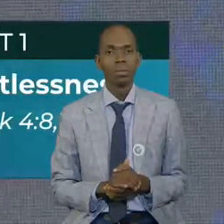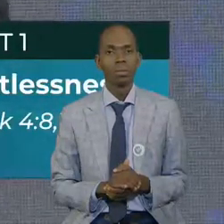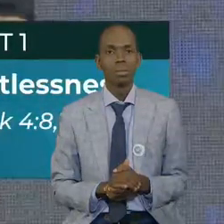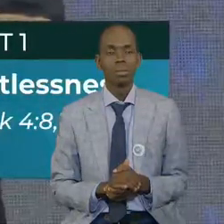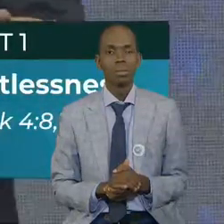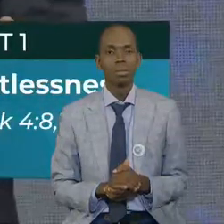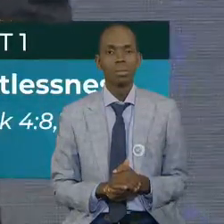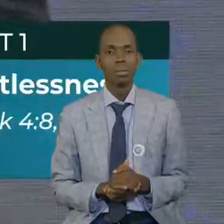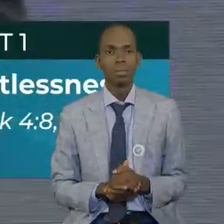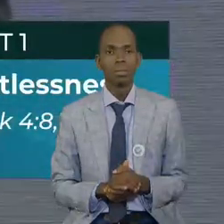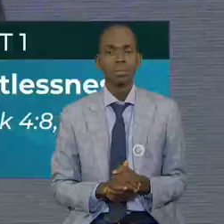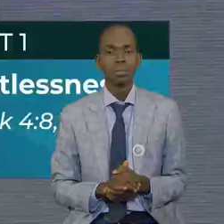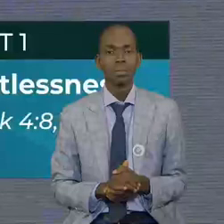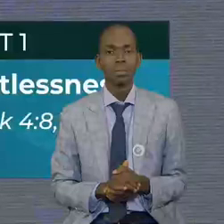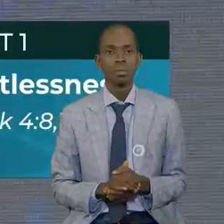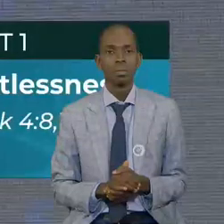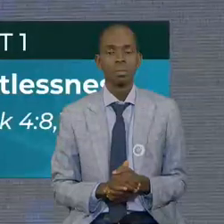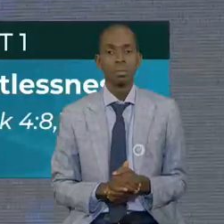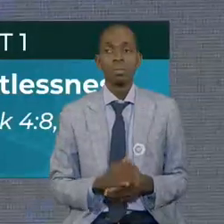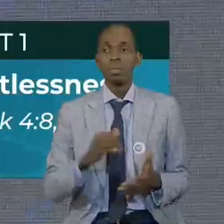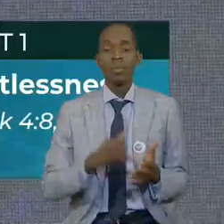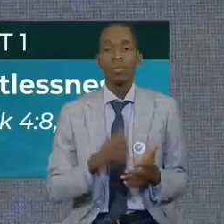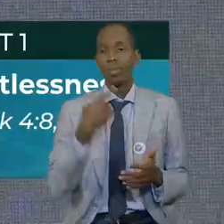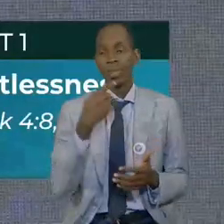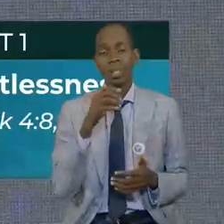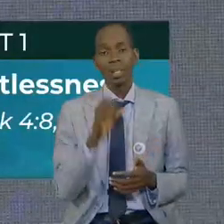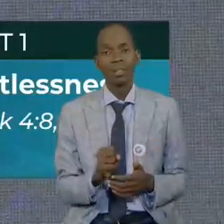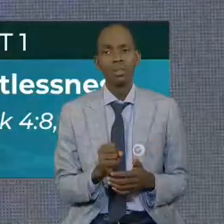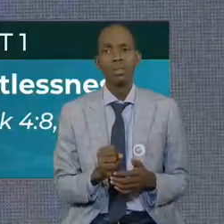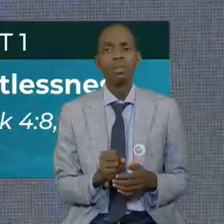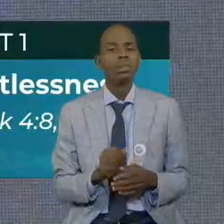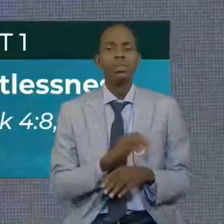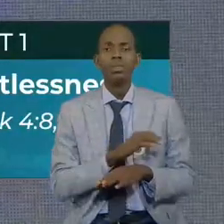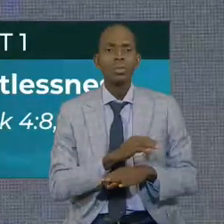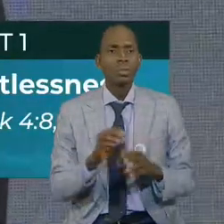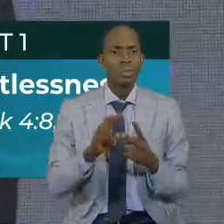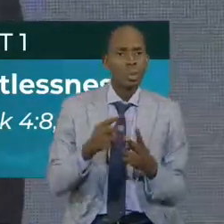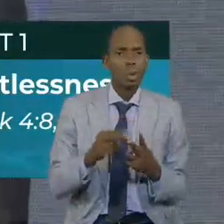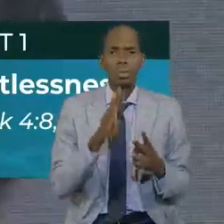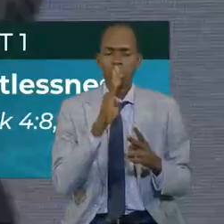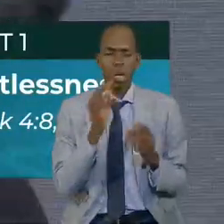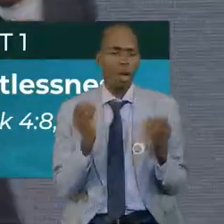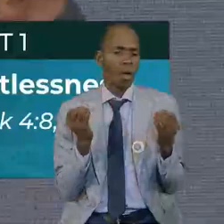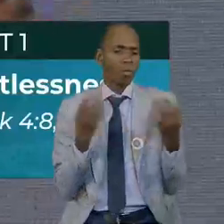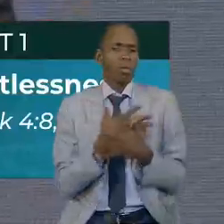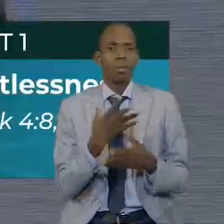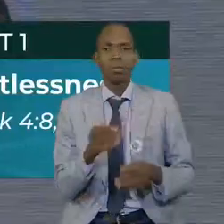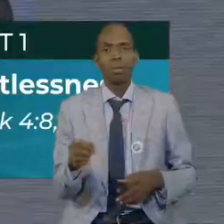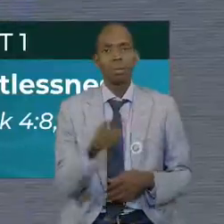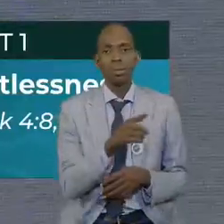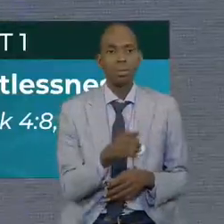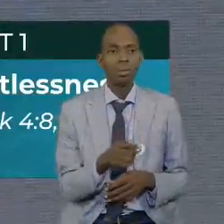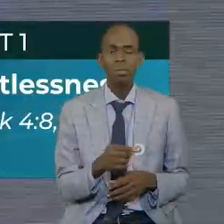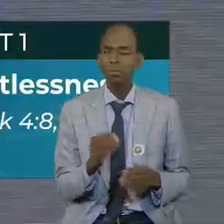point. It says, not be afraid of them. Et il dit, ne les craignez point. Not be afraid